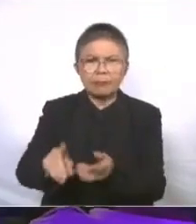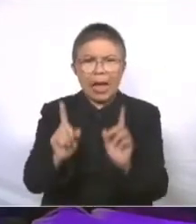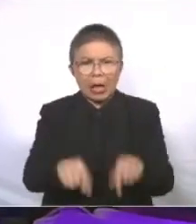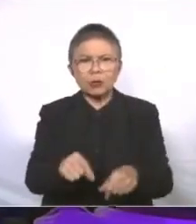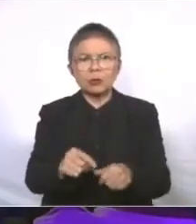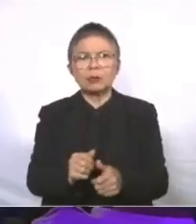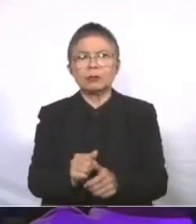kasih